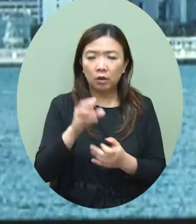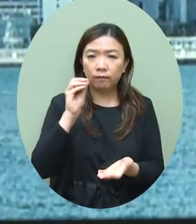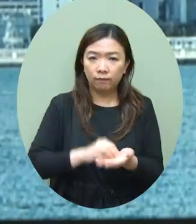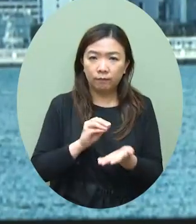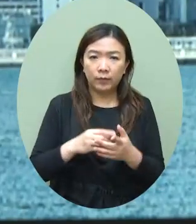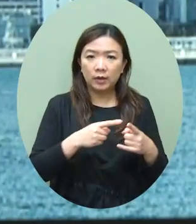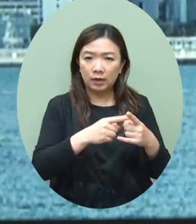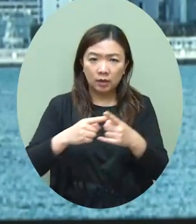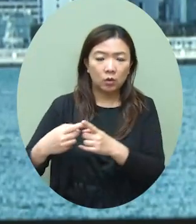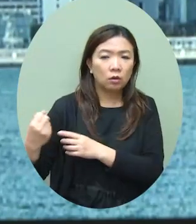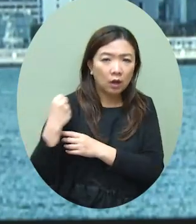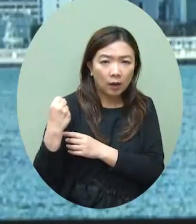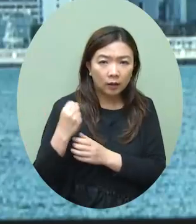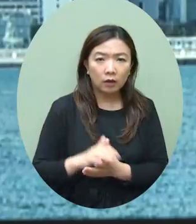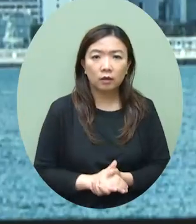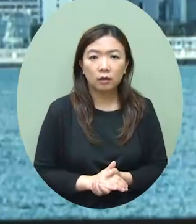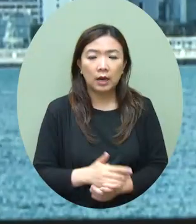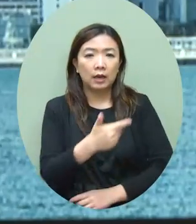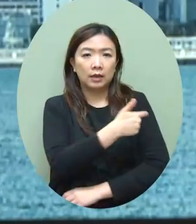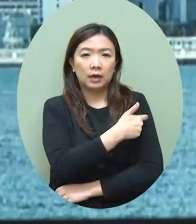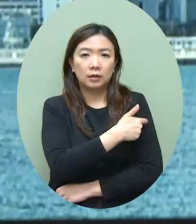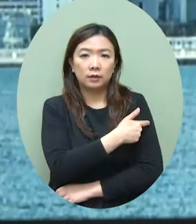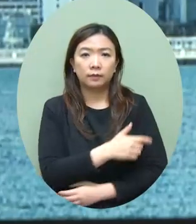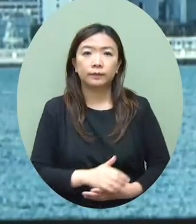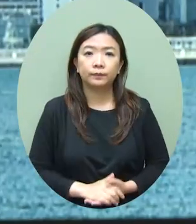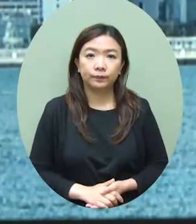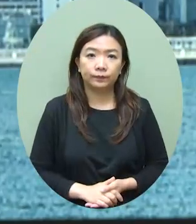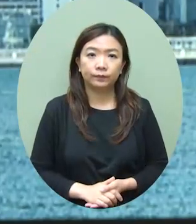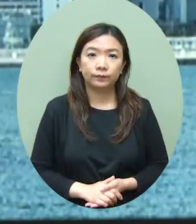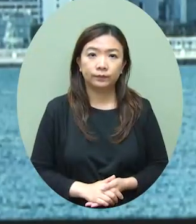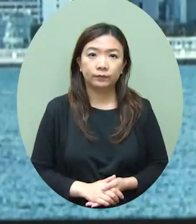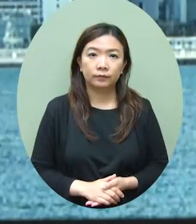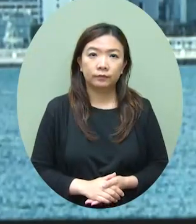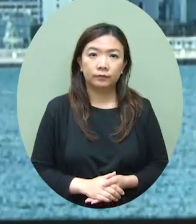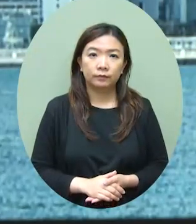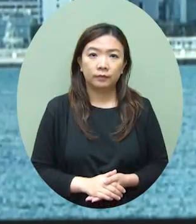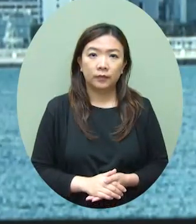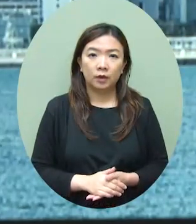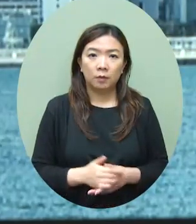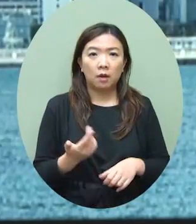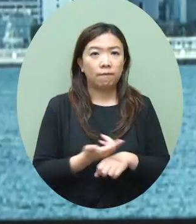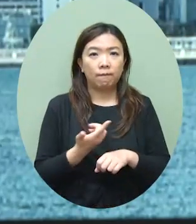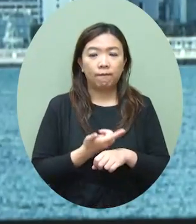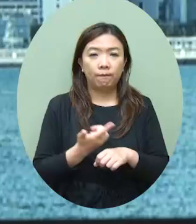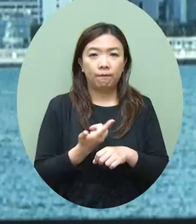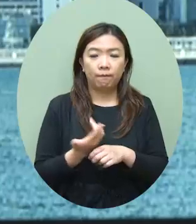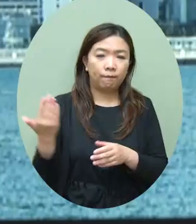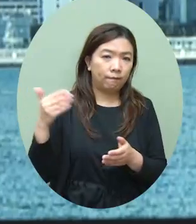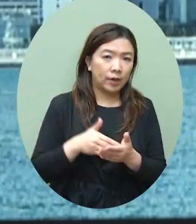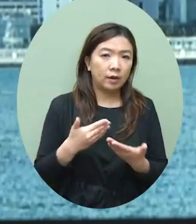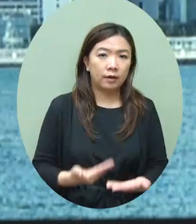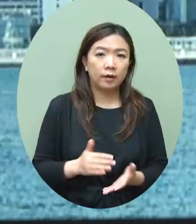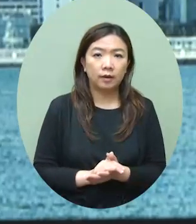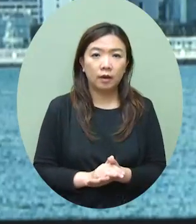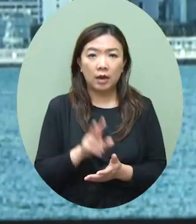加一把勁嘅，就係疫苗接種。經歷咗咁長嘅時間咧，我哋見到